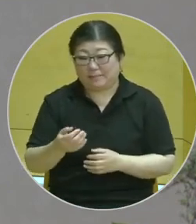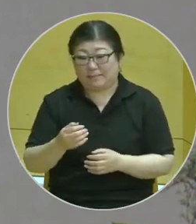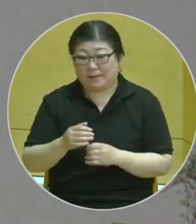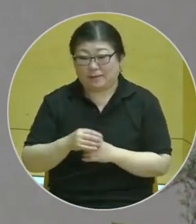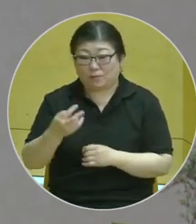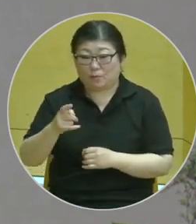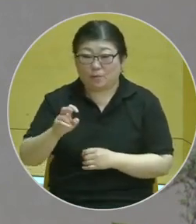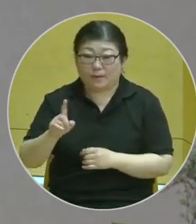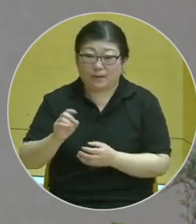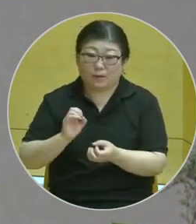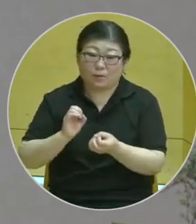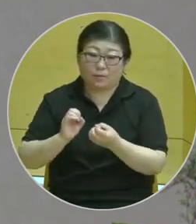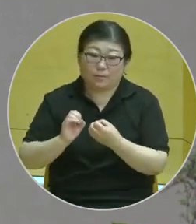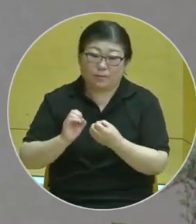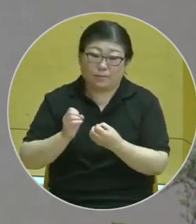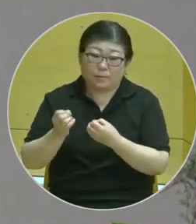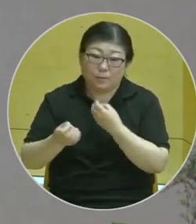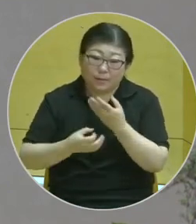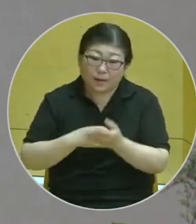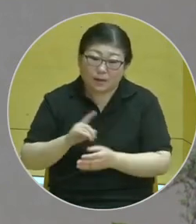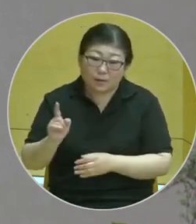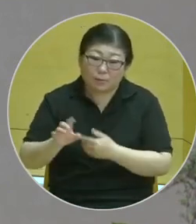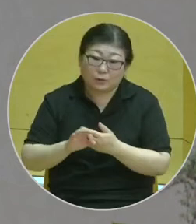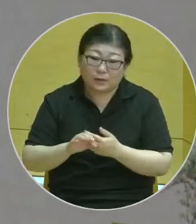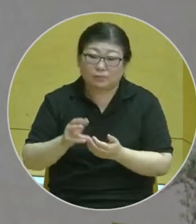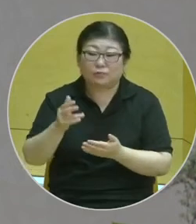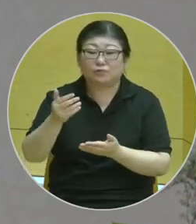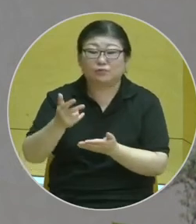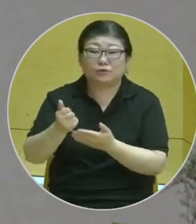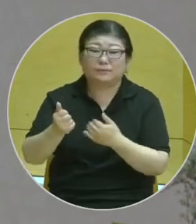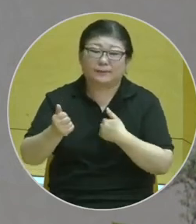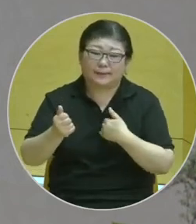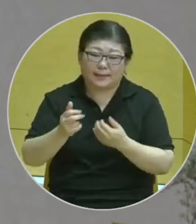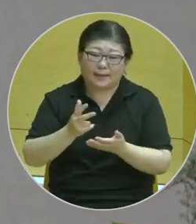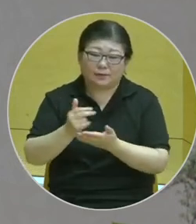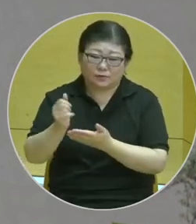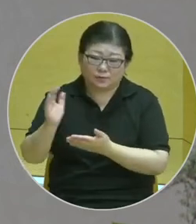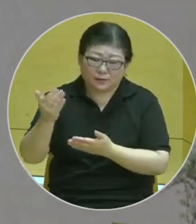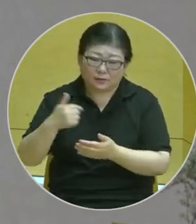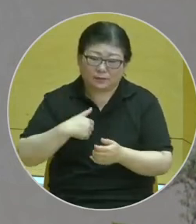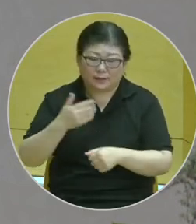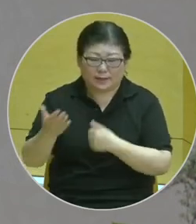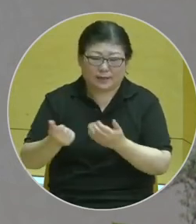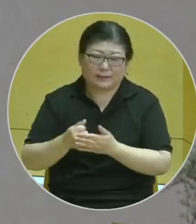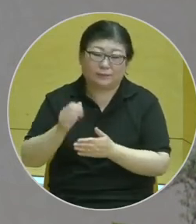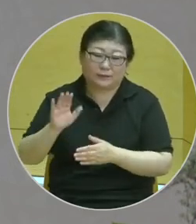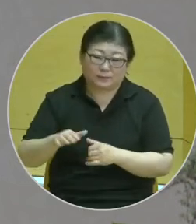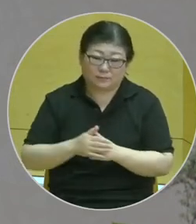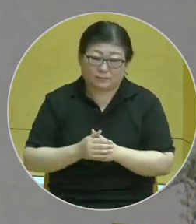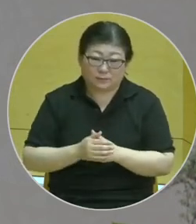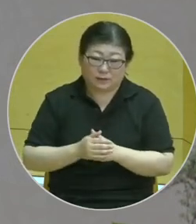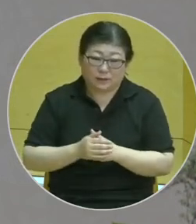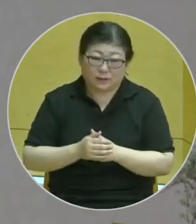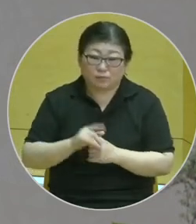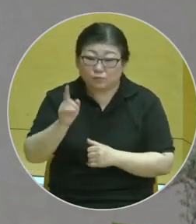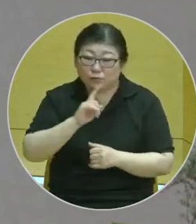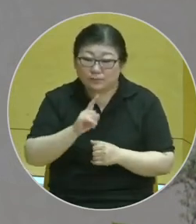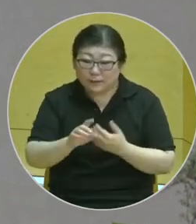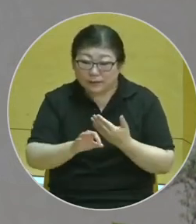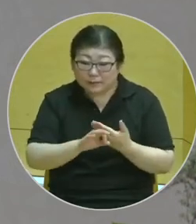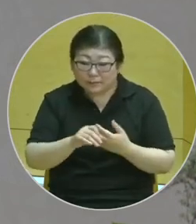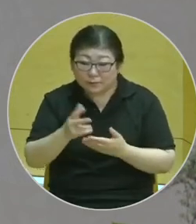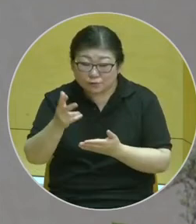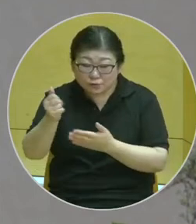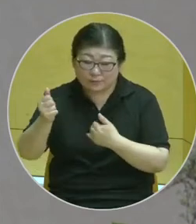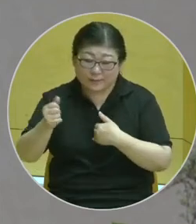뭡니까 주님 주님은 나의 주님이 쇼 나의 하나님이십니다 이건 뭐냐면 주는 나의 구세주여 나의